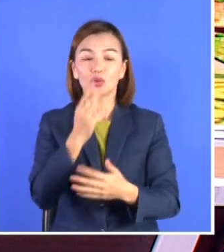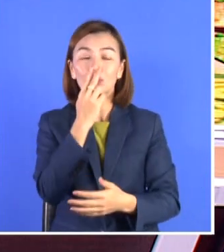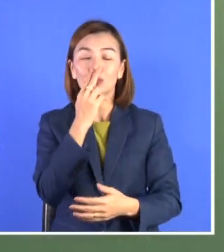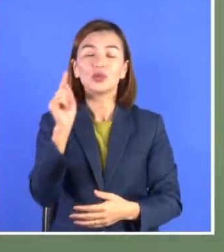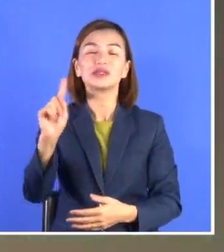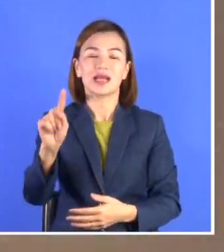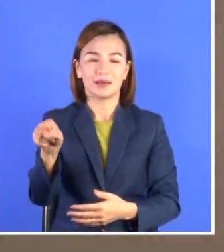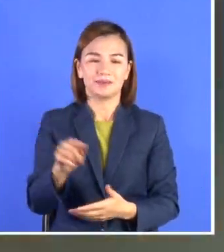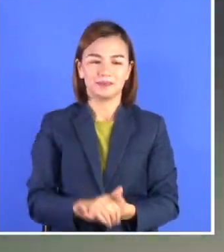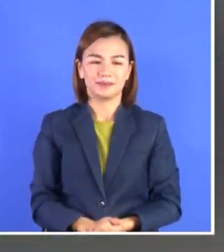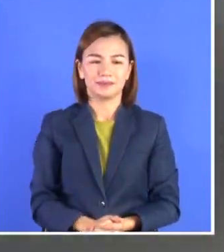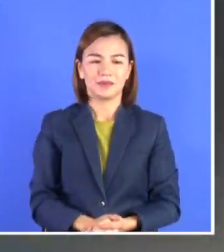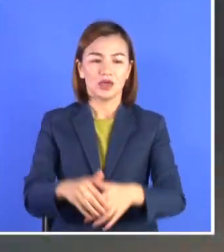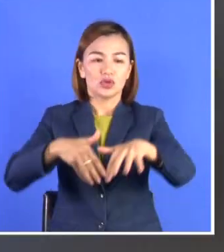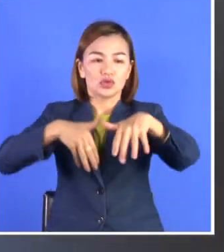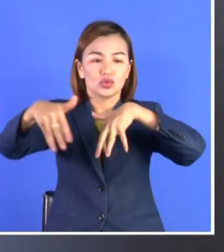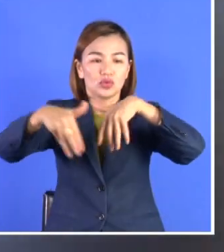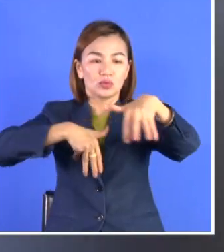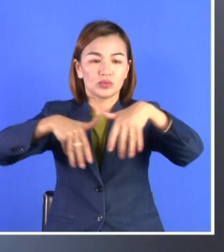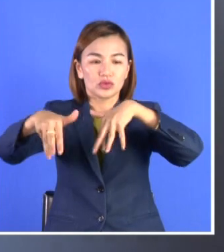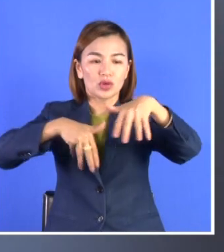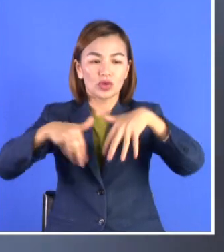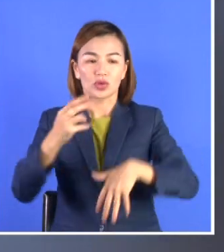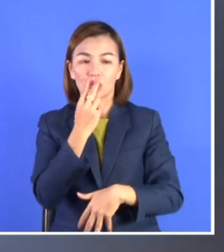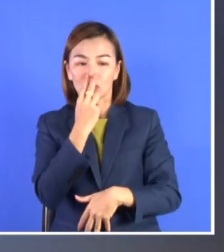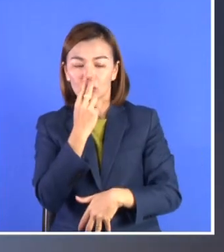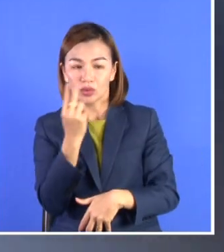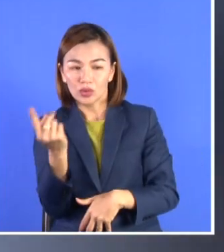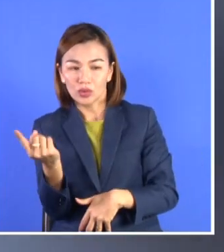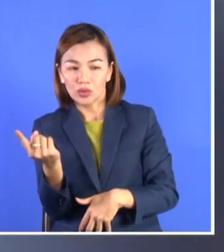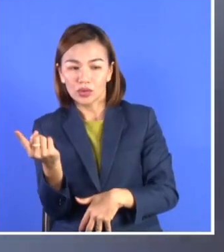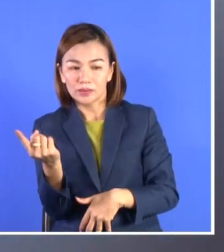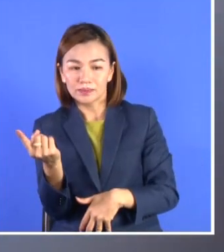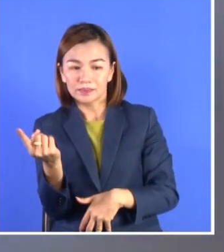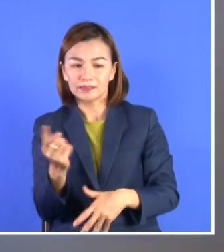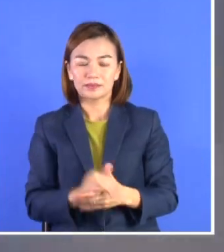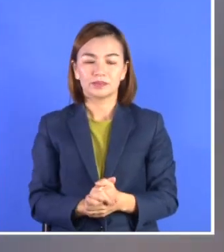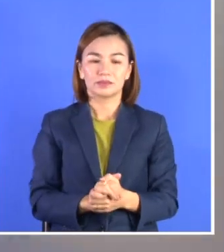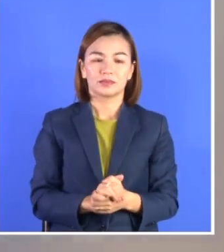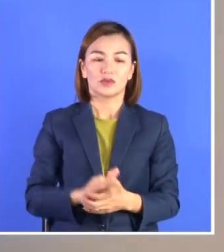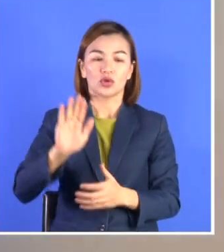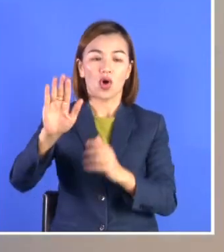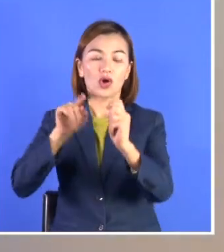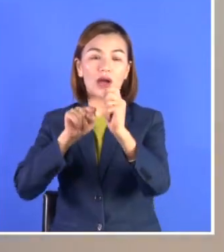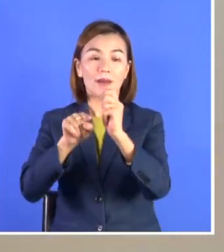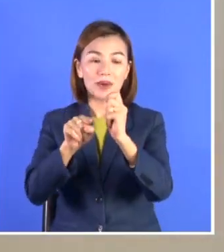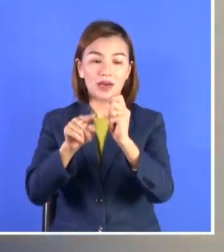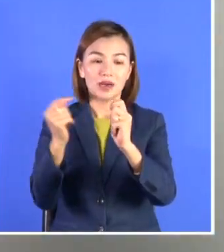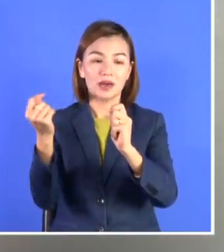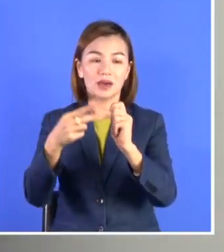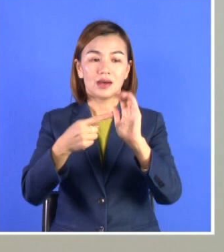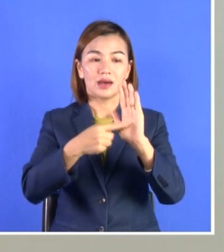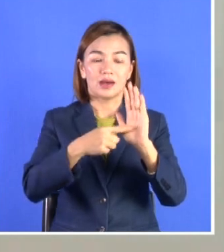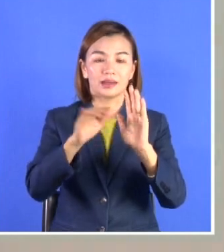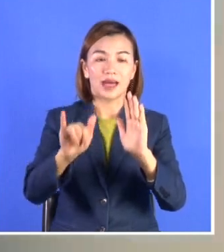คะชาวบ้านในชุมชนดงละครนี่เขาบอกว่าหมู่3ตำบลรังสิตอำเภอธัญบุรีจังหวัดปทุมธานีนะ